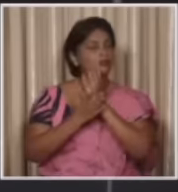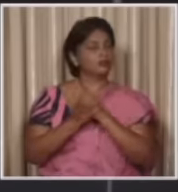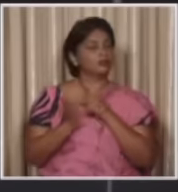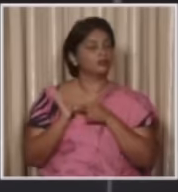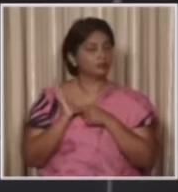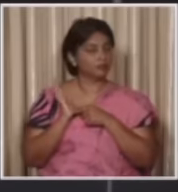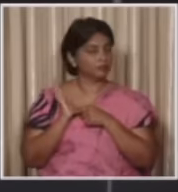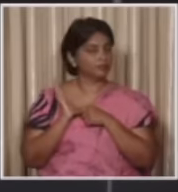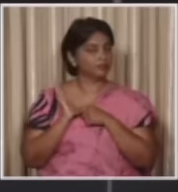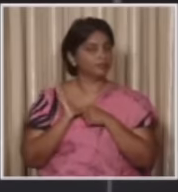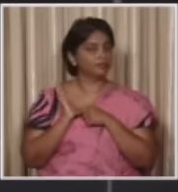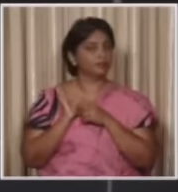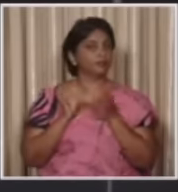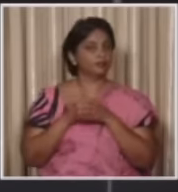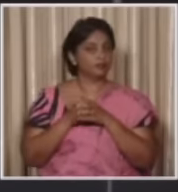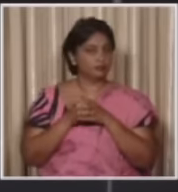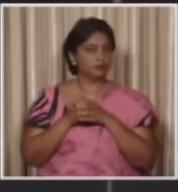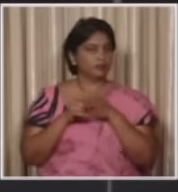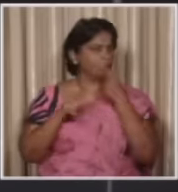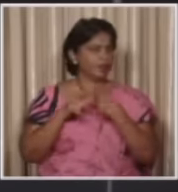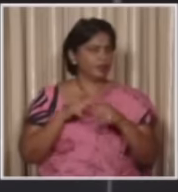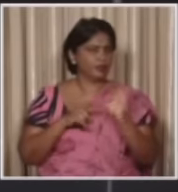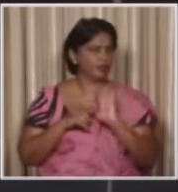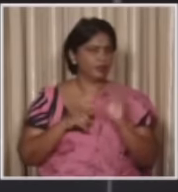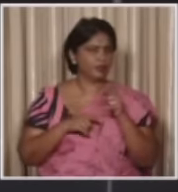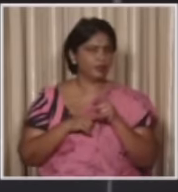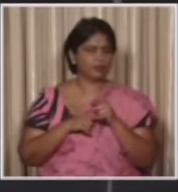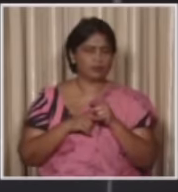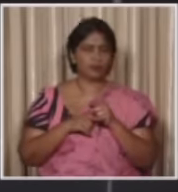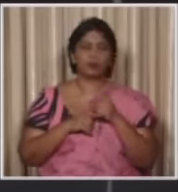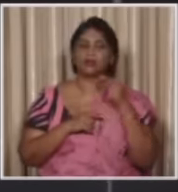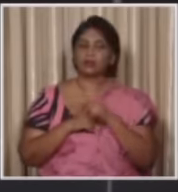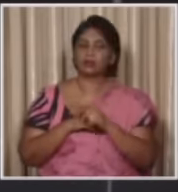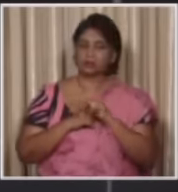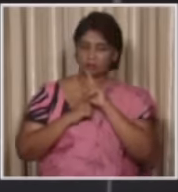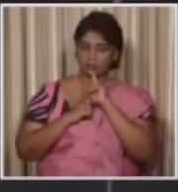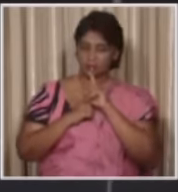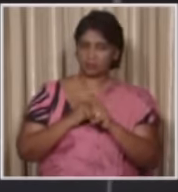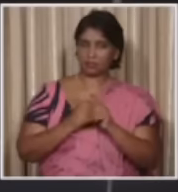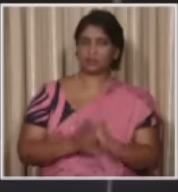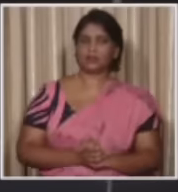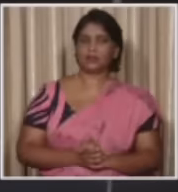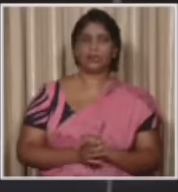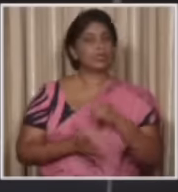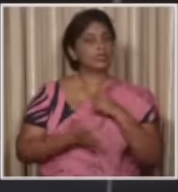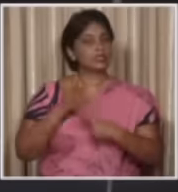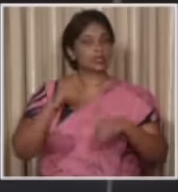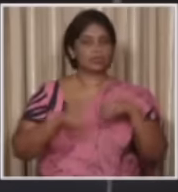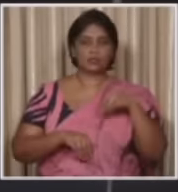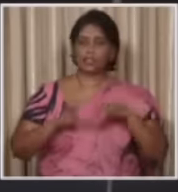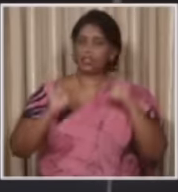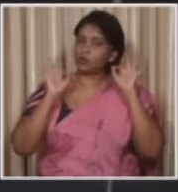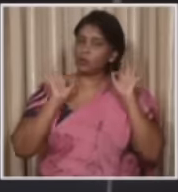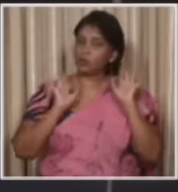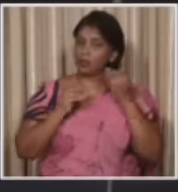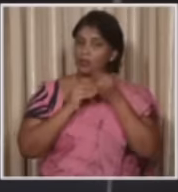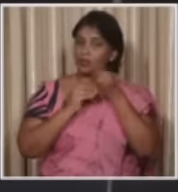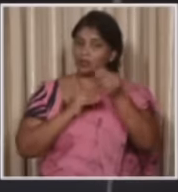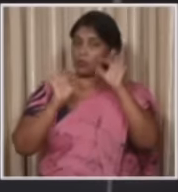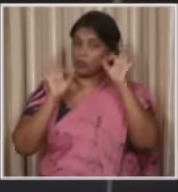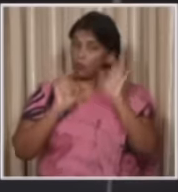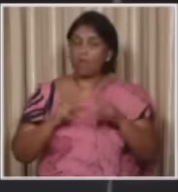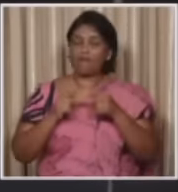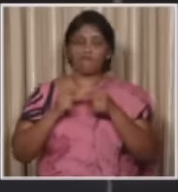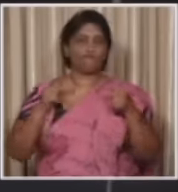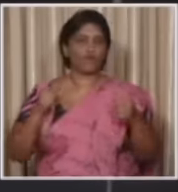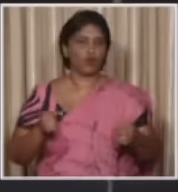සභාවේදී දවකරන විතරක් නෙවෙයිනේ. දැන් ඒකේ කියනවා ඡන්දේ නොදී සිටීම විපක්ෂ වුණ හැටට